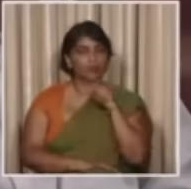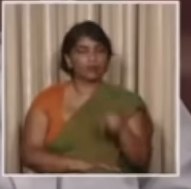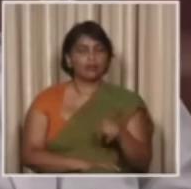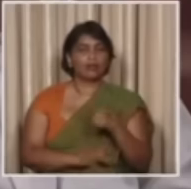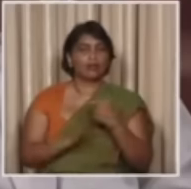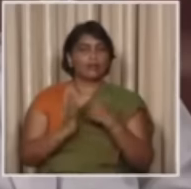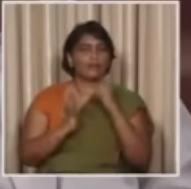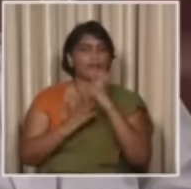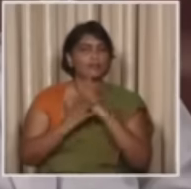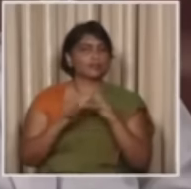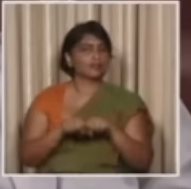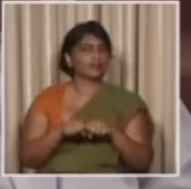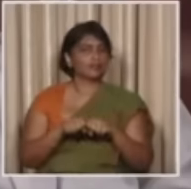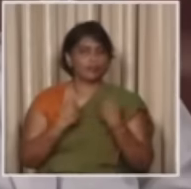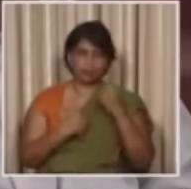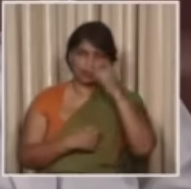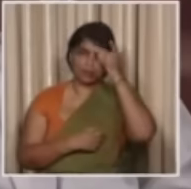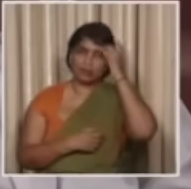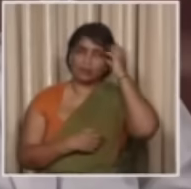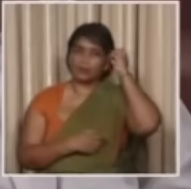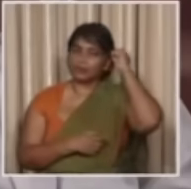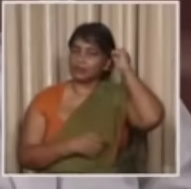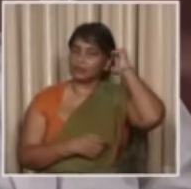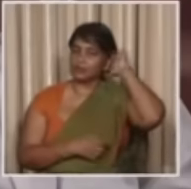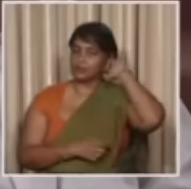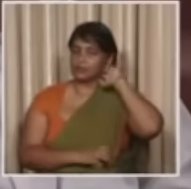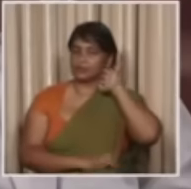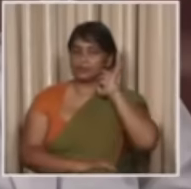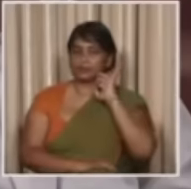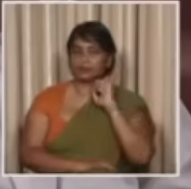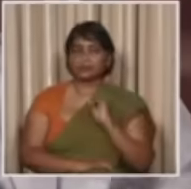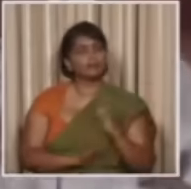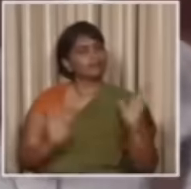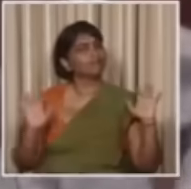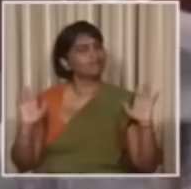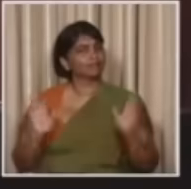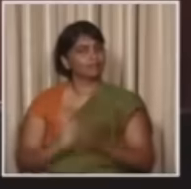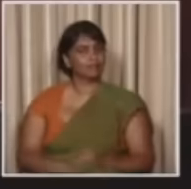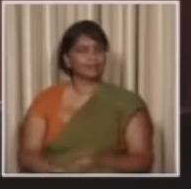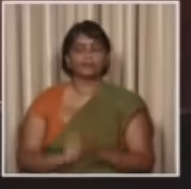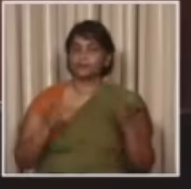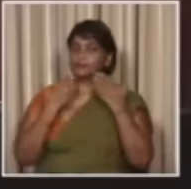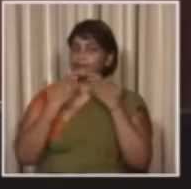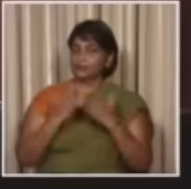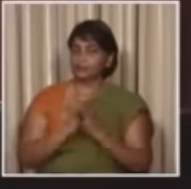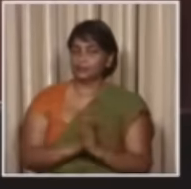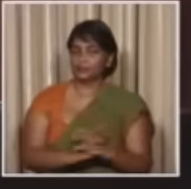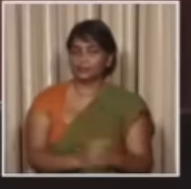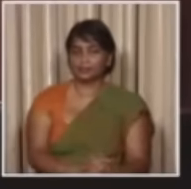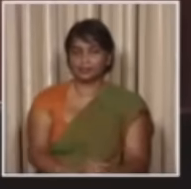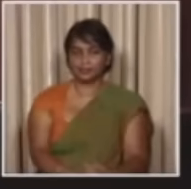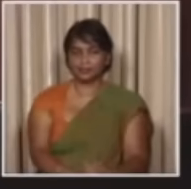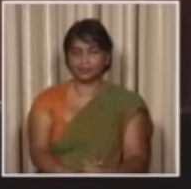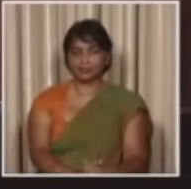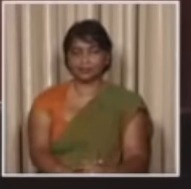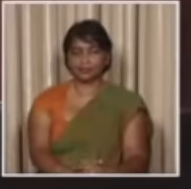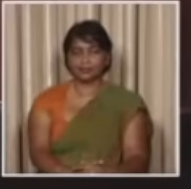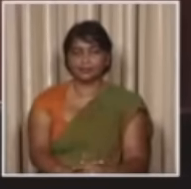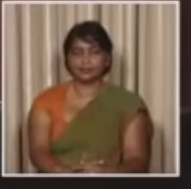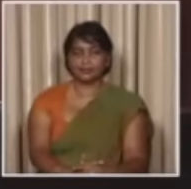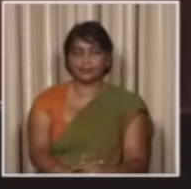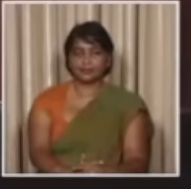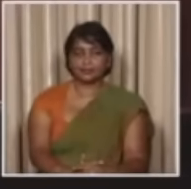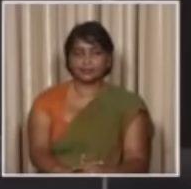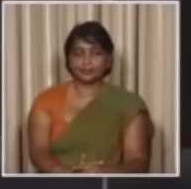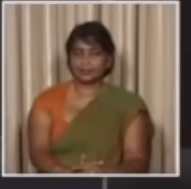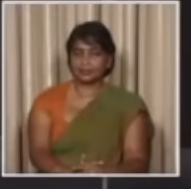කඩලා. They have violated the constitution. එච්චරයි. හොඳයි. බොහොම ස්තුතියි. සභානායකතුමා ඒක